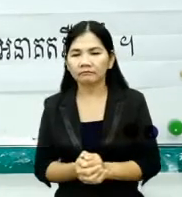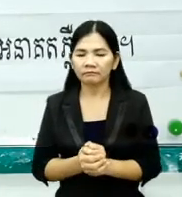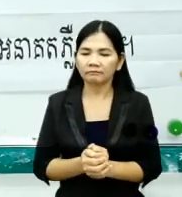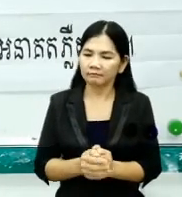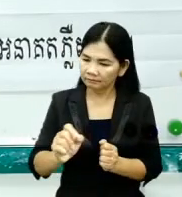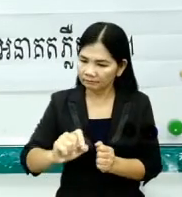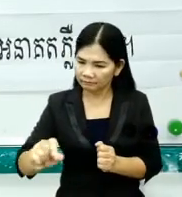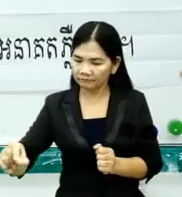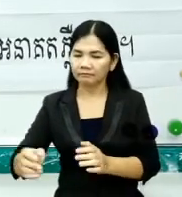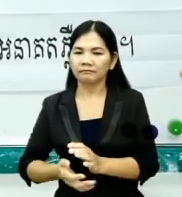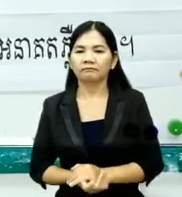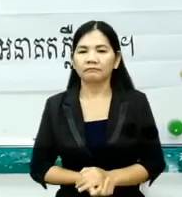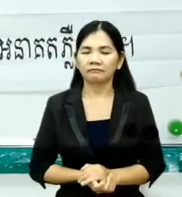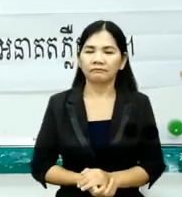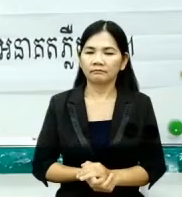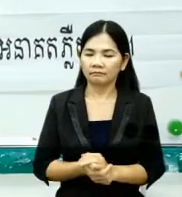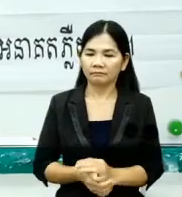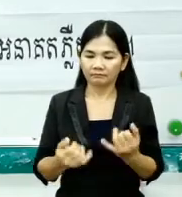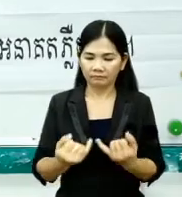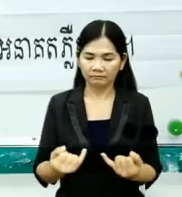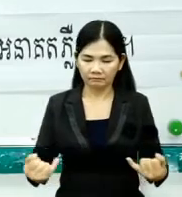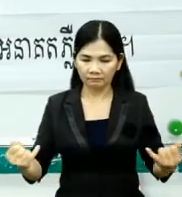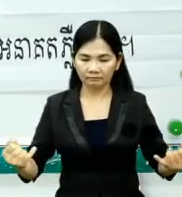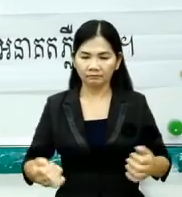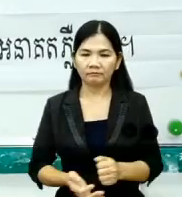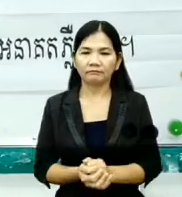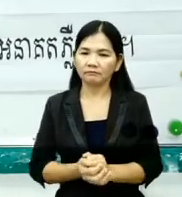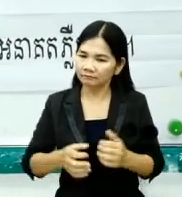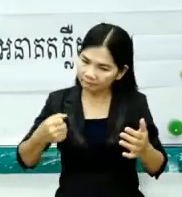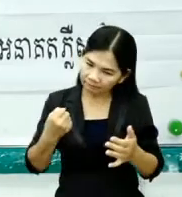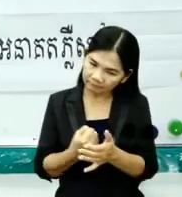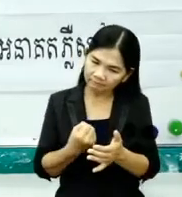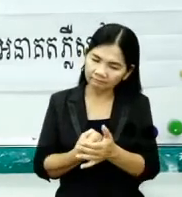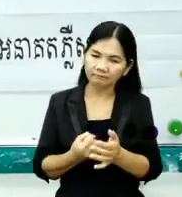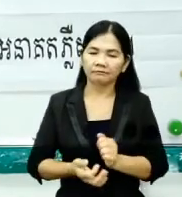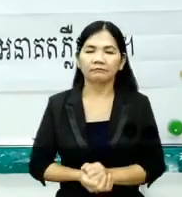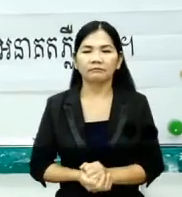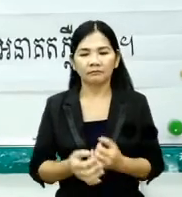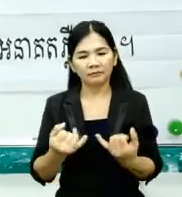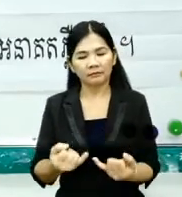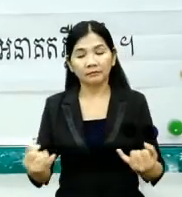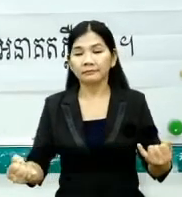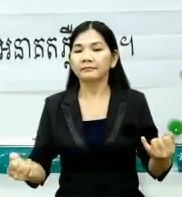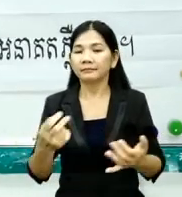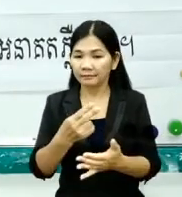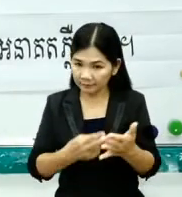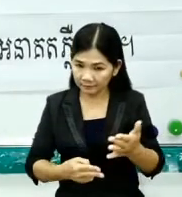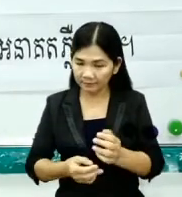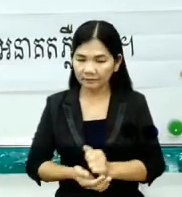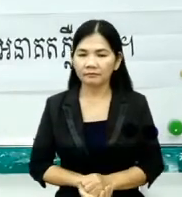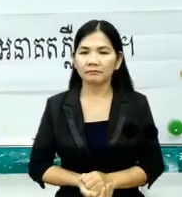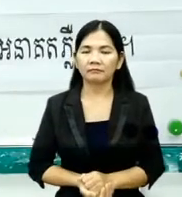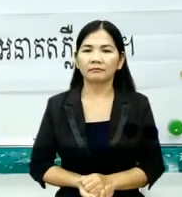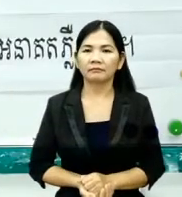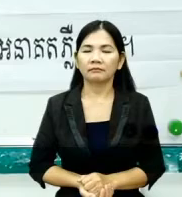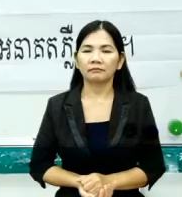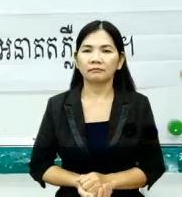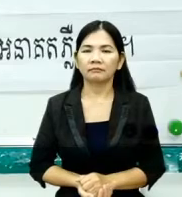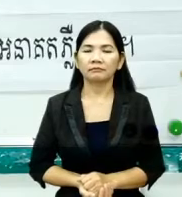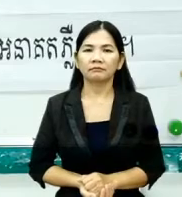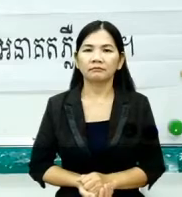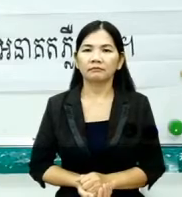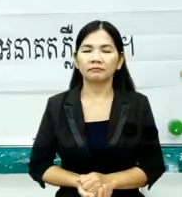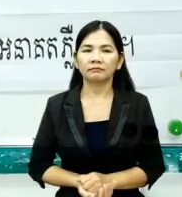sờ xe tiếng ở nắng quạt chỉ khmer đá chỉ diêm à chỉ khmer như vậy tiết con cha cà pì chỉ diêm